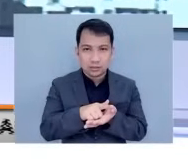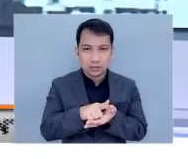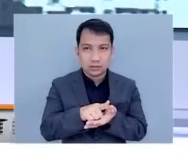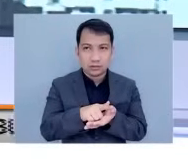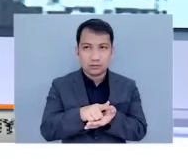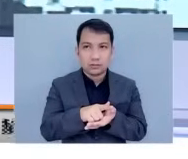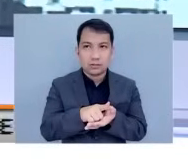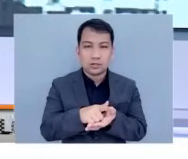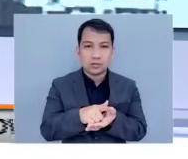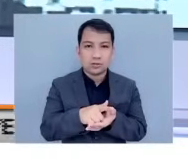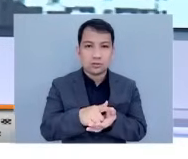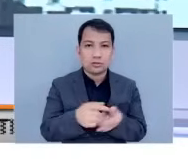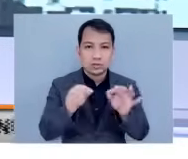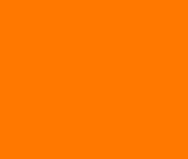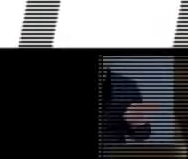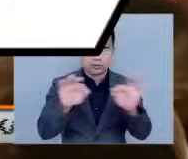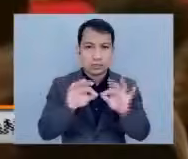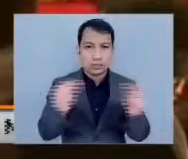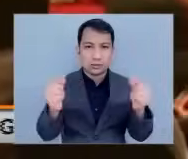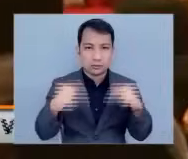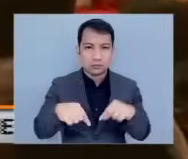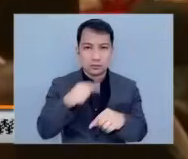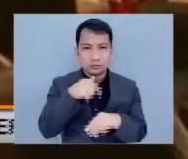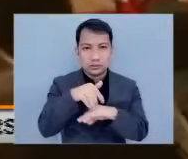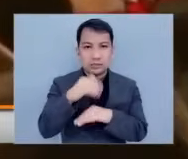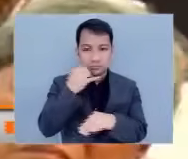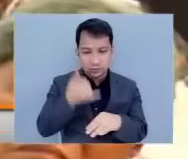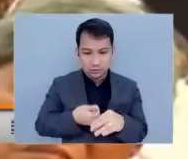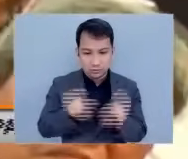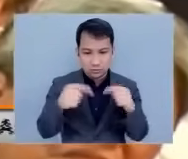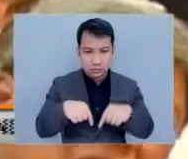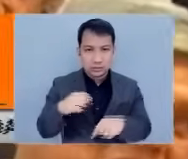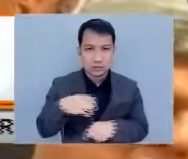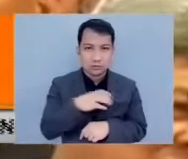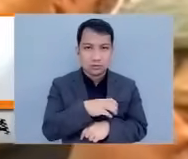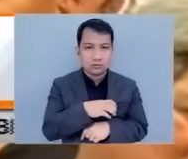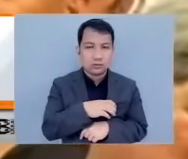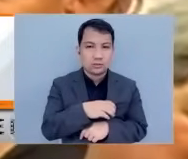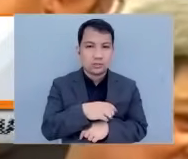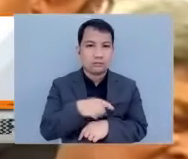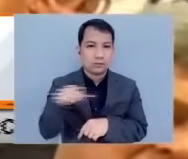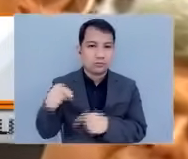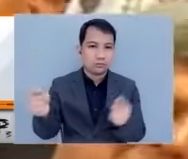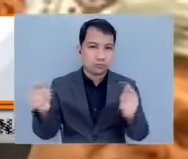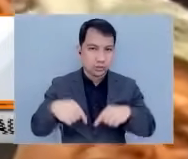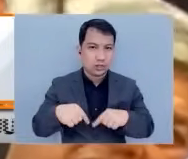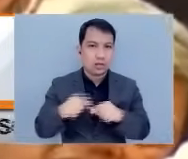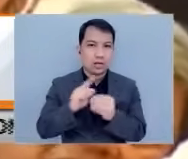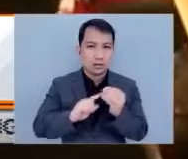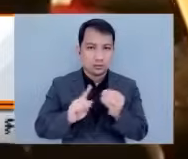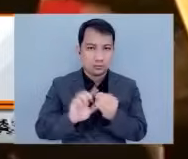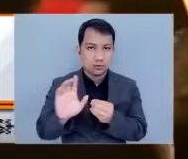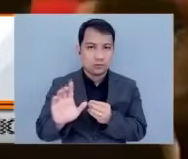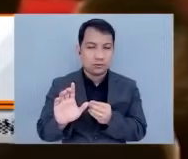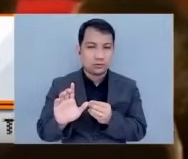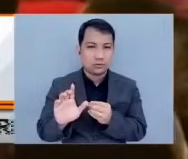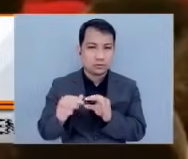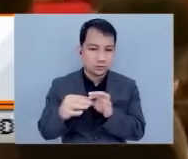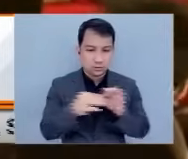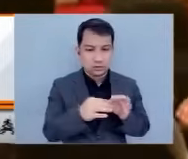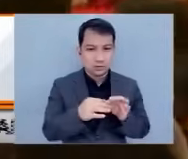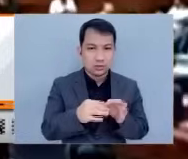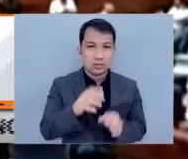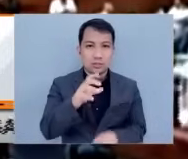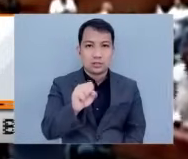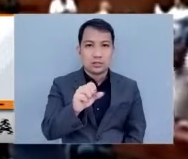raw siyang dumalo sa pagdinig ng House Committee on Legislative Franchises. Tungkol ito sa mga paglabag umano ng Sunshine Media